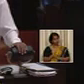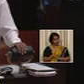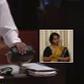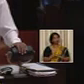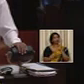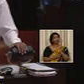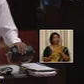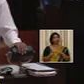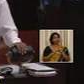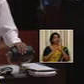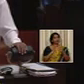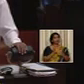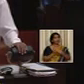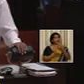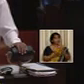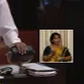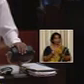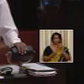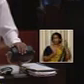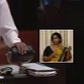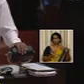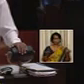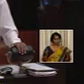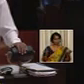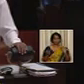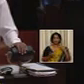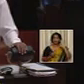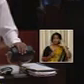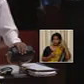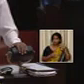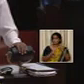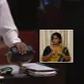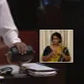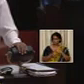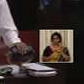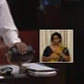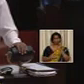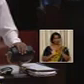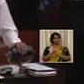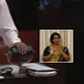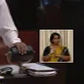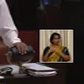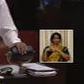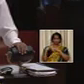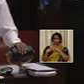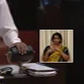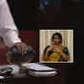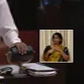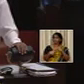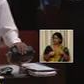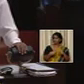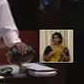ඒ ඔඩිට් රිපෝට් එක ලබා දීලත් නැහැ විශේෂයෙන්ම මේ ප්‍රශ්නය වසර ගණනාවක් මුල්ලේ දිග ගැහෙන